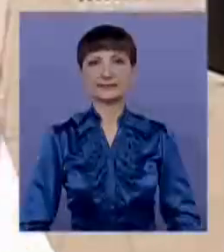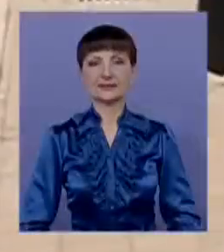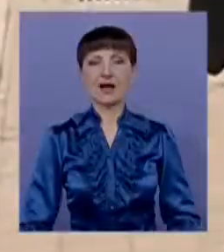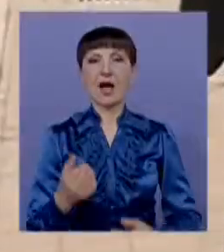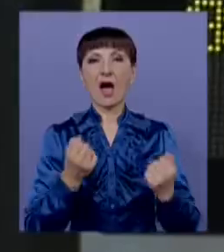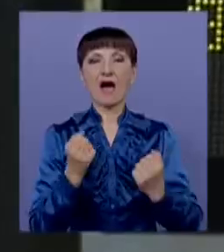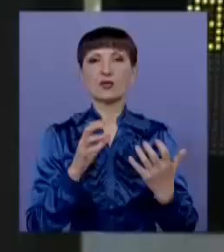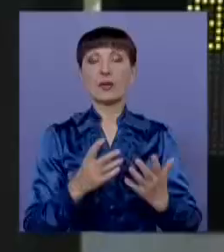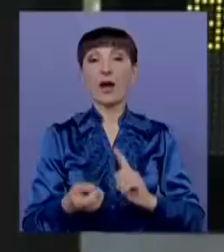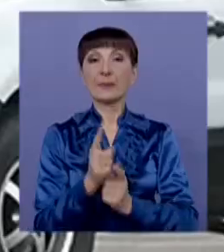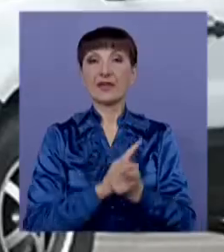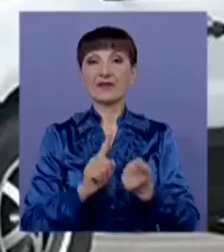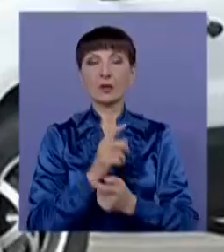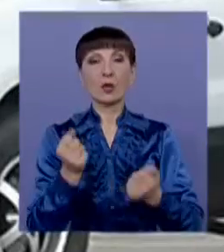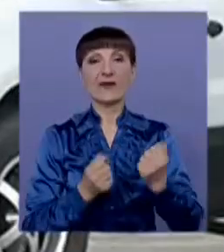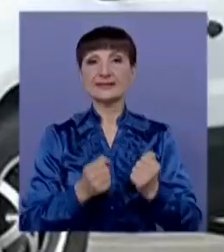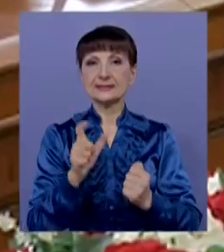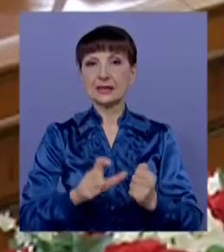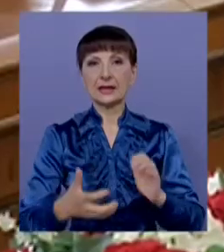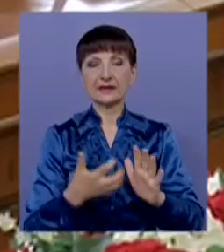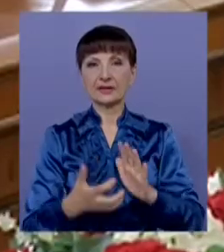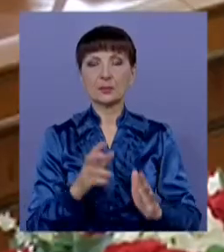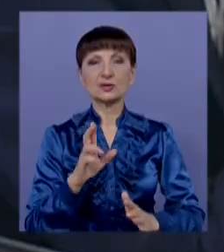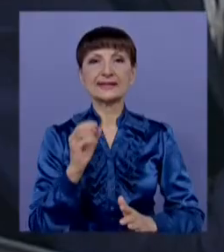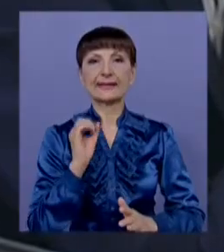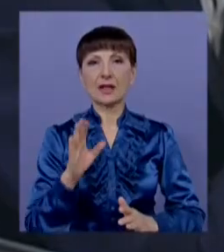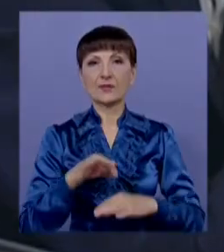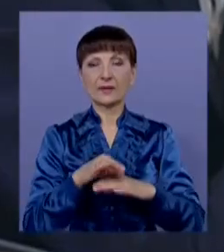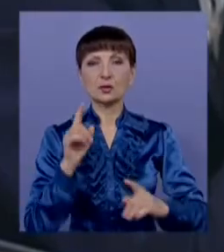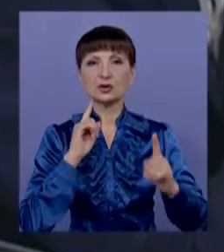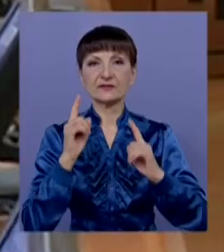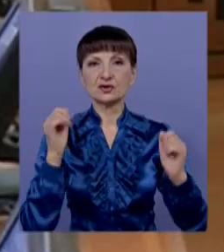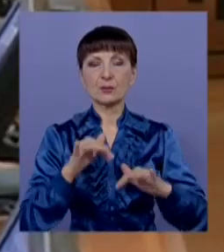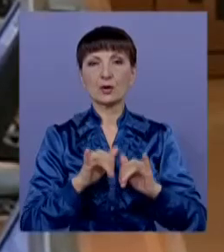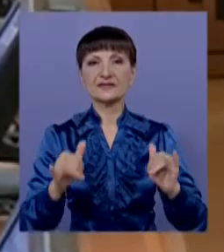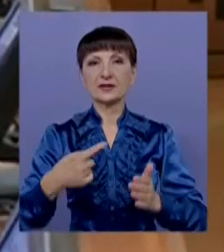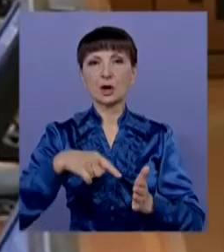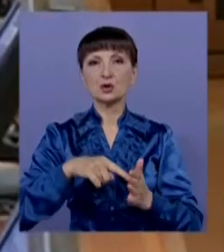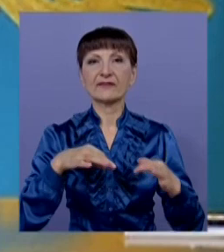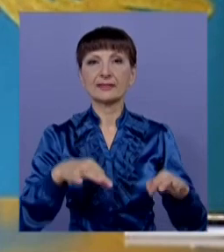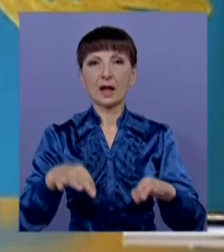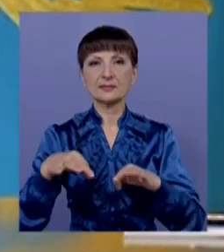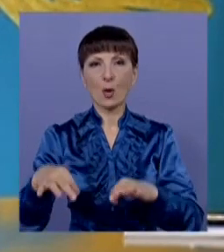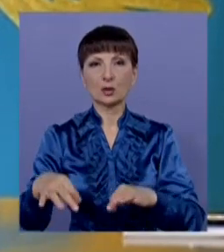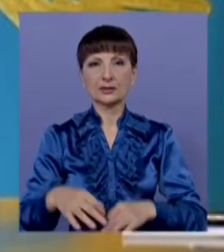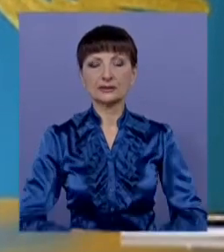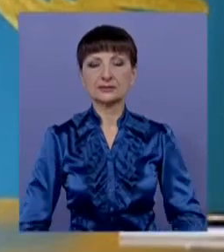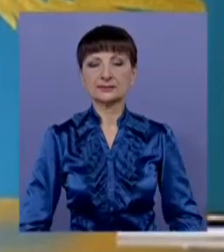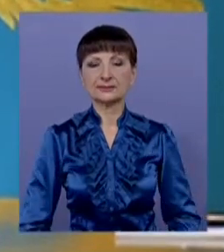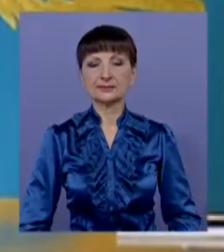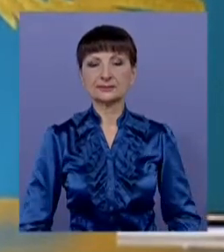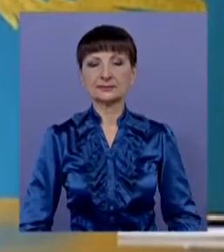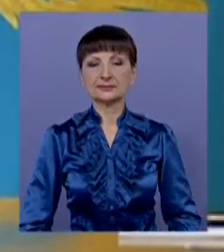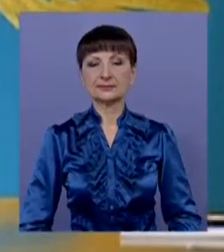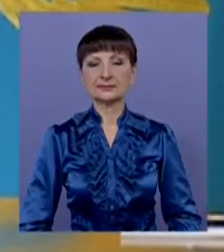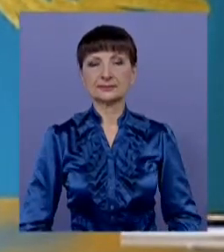Автопарк обновляется, но водителей не хватает. Бакыджан Сагентаев провел совещание по развитию городского транспорта. Системно заниматься.